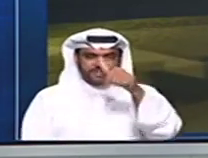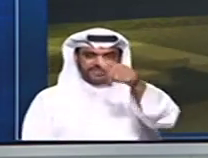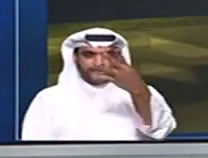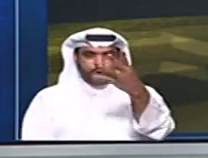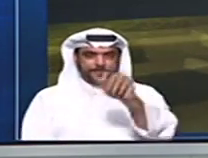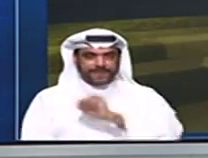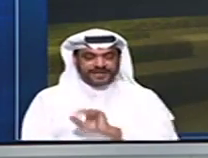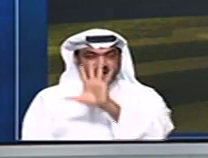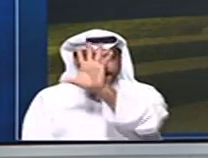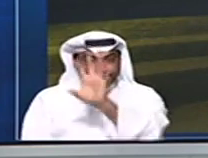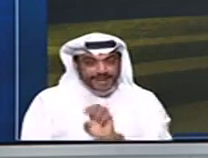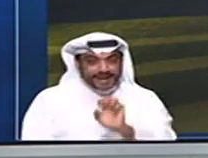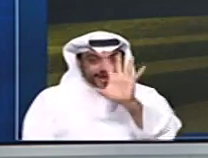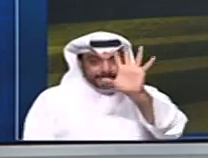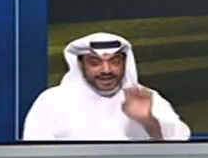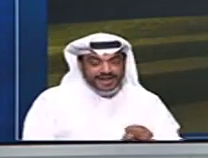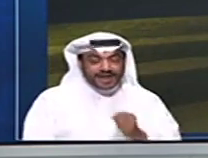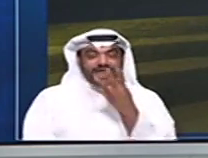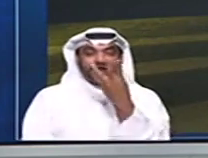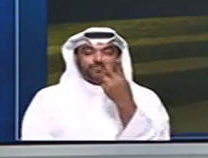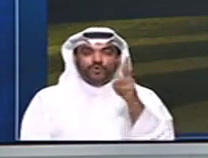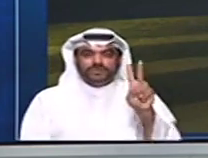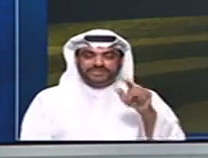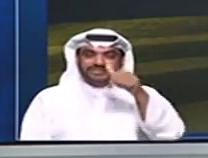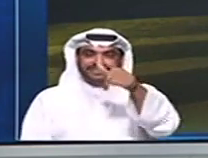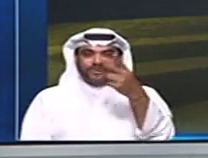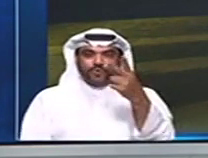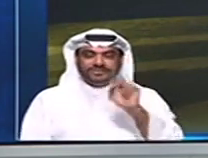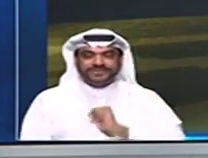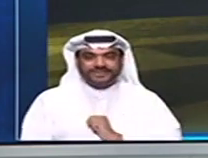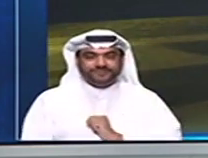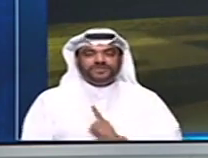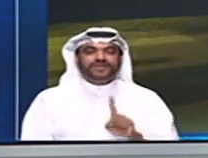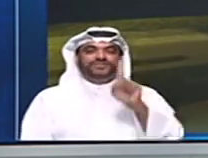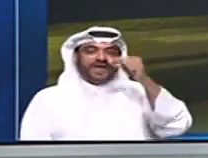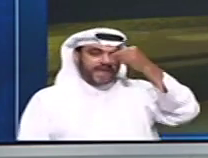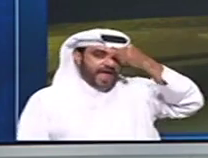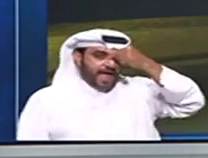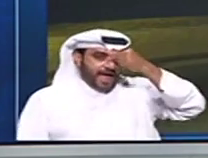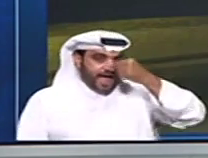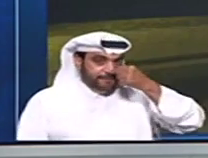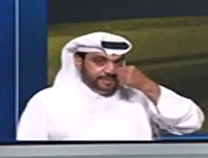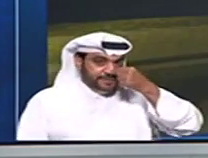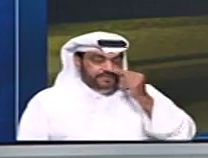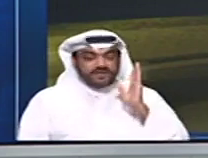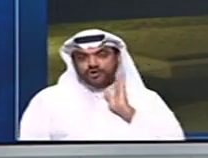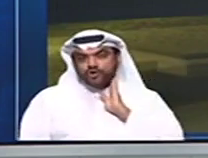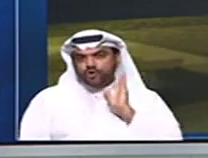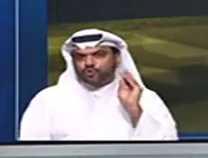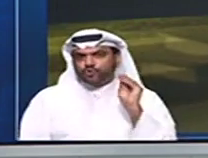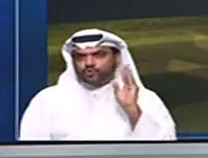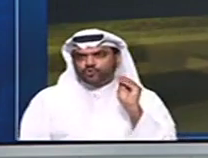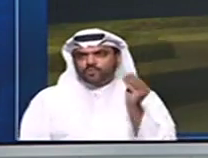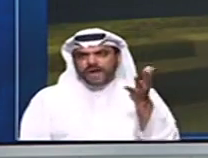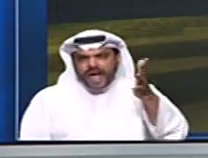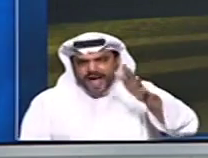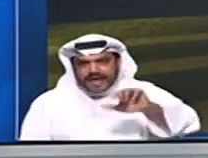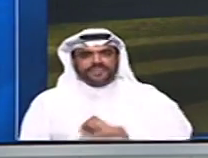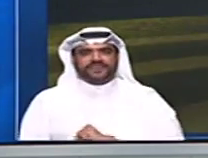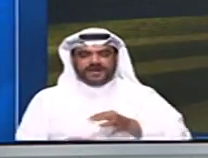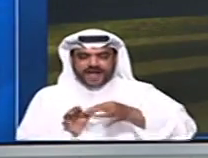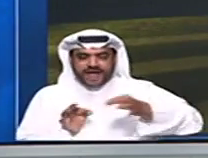بالنسبة للصغرى ما بين 24 إلى 26 درجة مئوية. ابتداء من يوم الخميس طقس رطب نسبيا خاصة على المناطق الساحلية